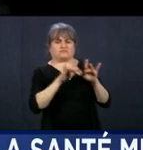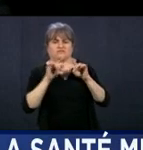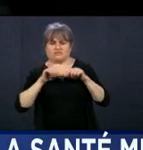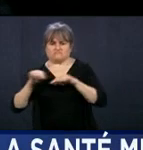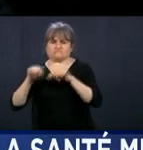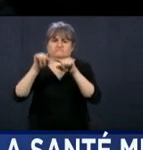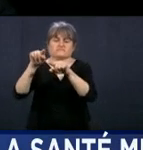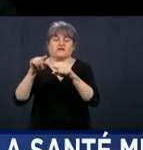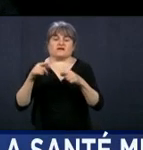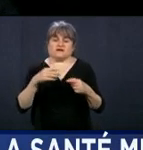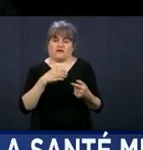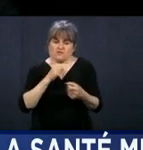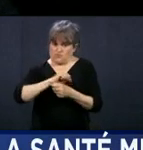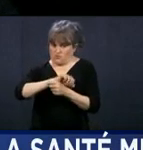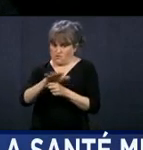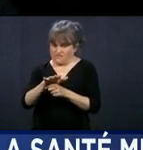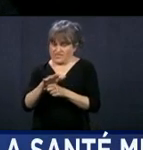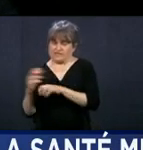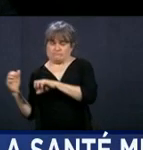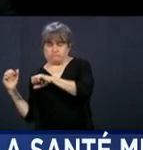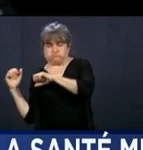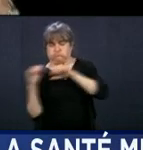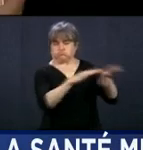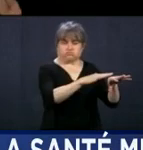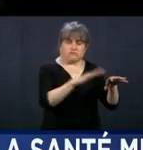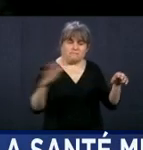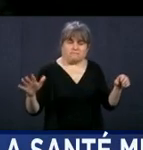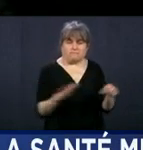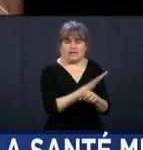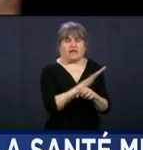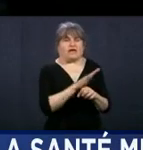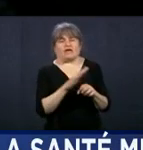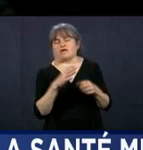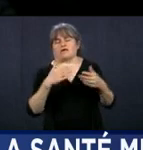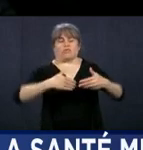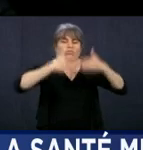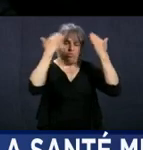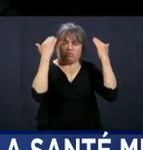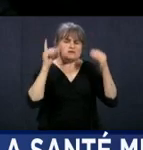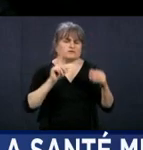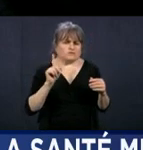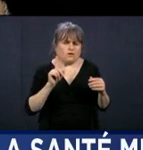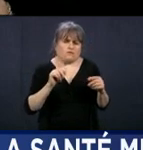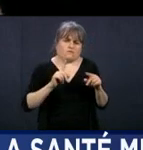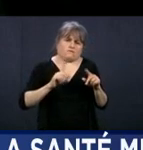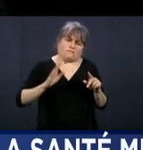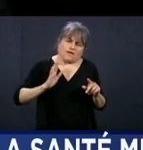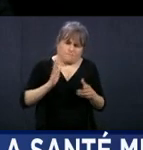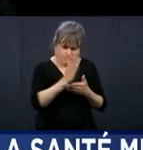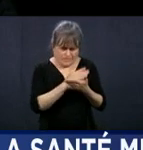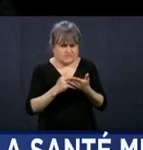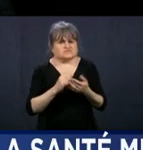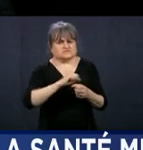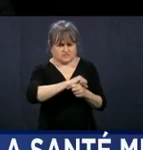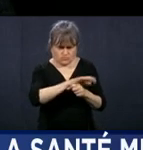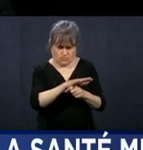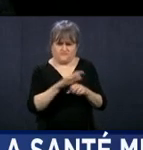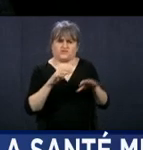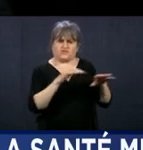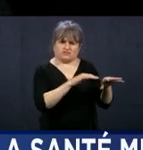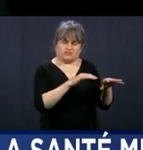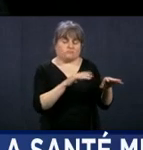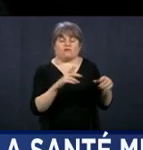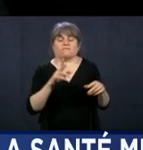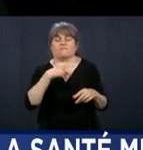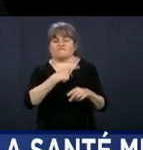augmentent légèrement, on peut pas dire que l'hospitalisation augmente de façon majeure à Montréal, notamment, là, et ailleurs